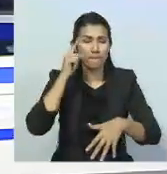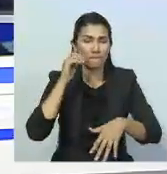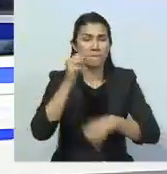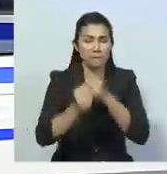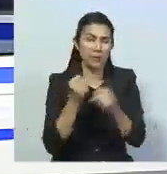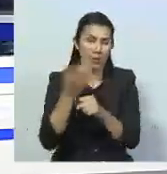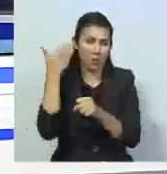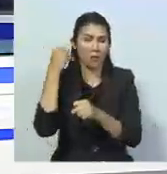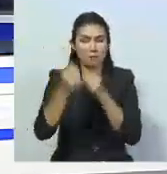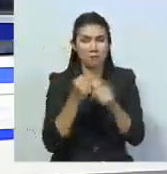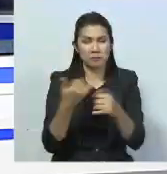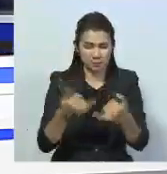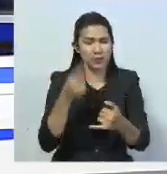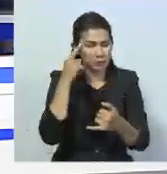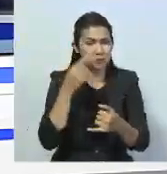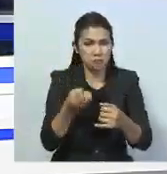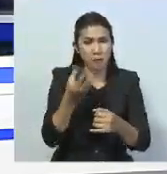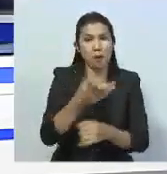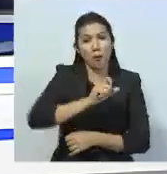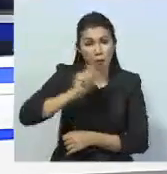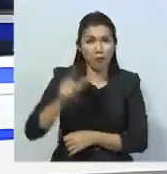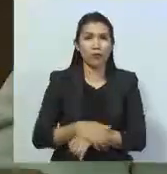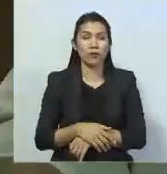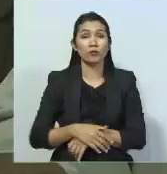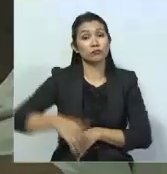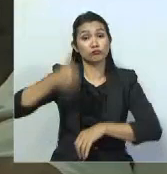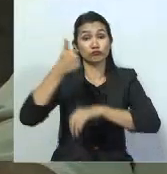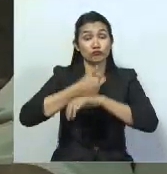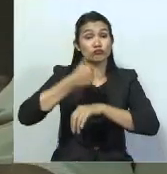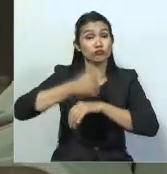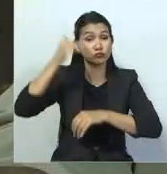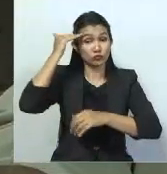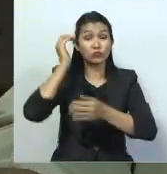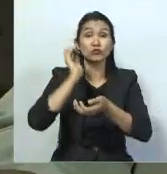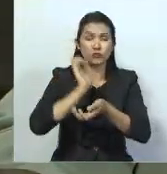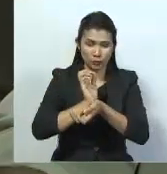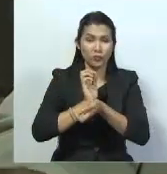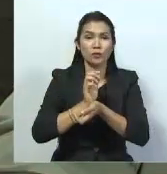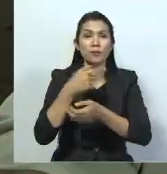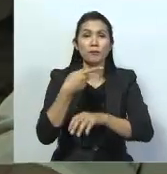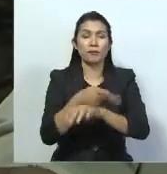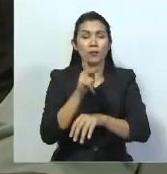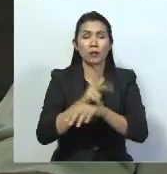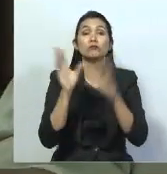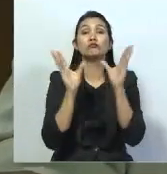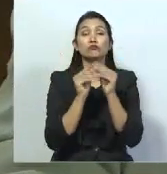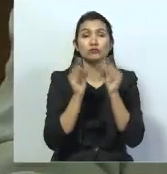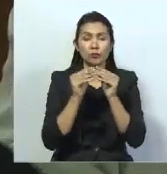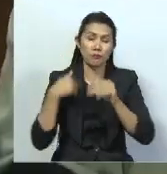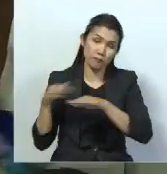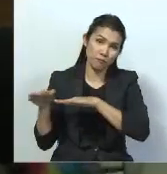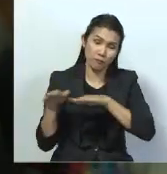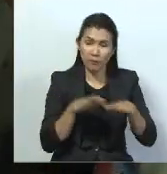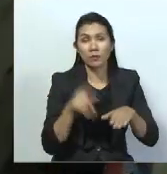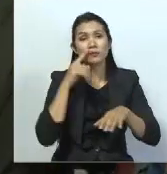ากกว่าปีที่ผ่านมาโดยพลตำรวจเอกจักรทิพย์ชัยจินดาผู้บัญชาการสำนักงานตำรวจแห่งชาติก็เป็นประธานการประชุมเตรียมความ